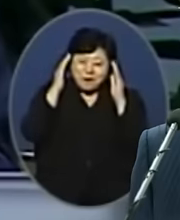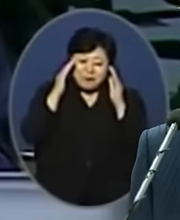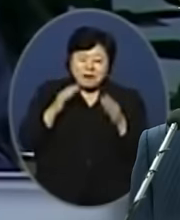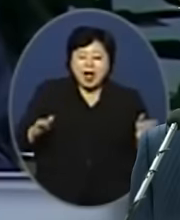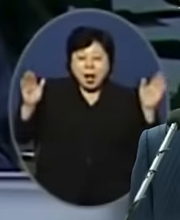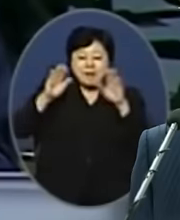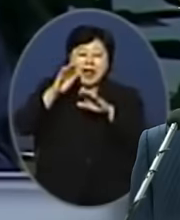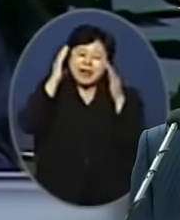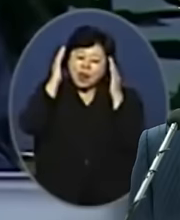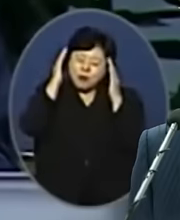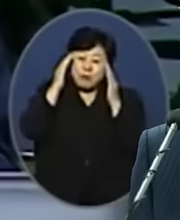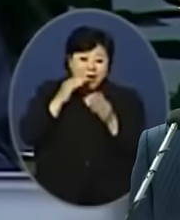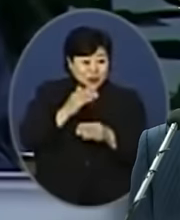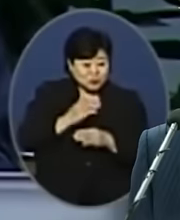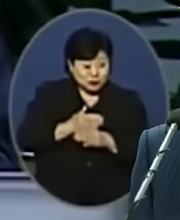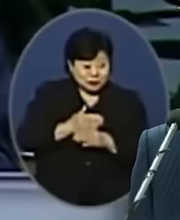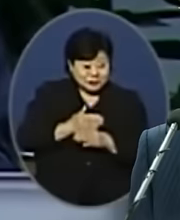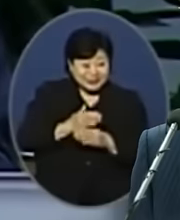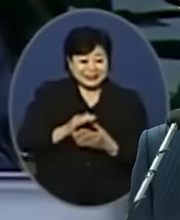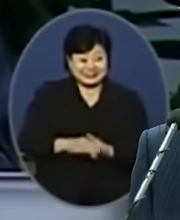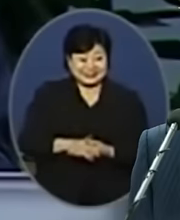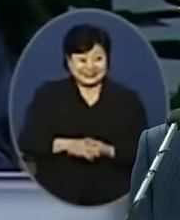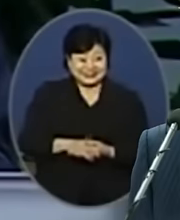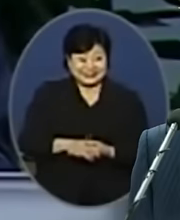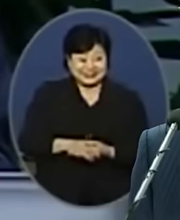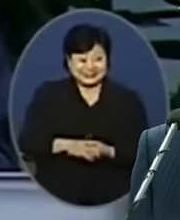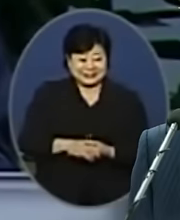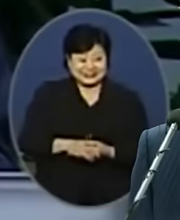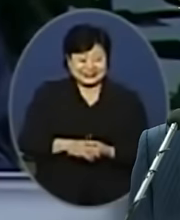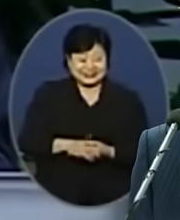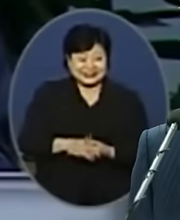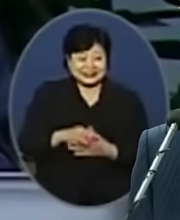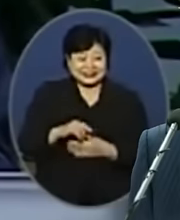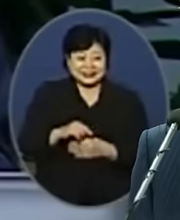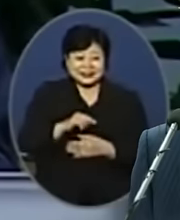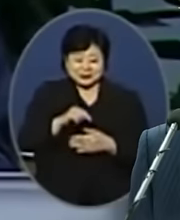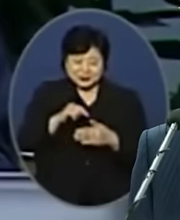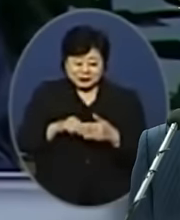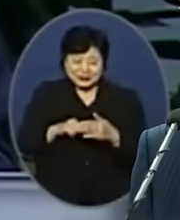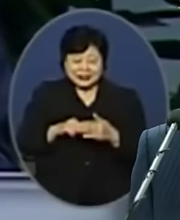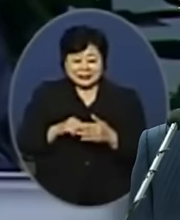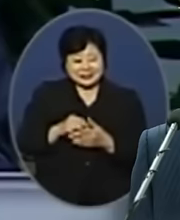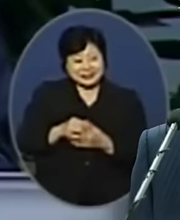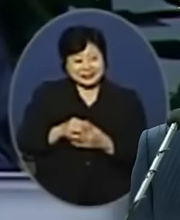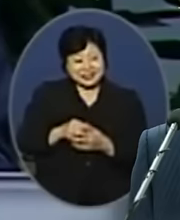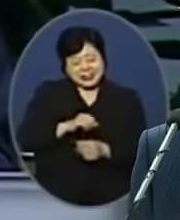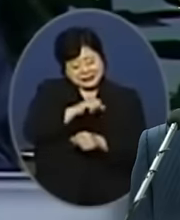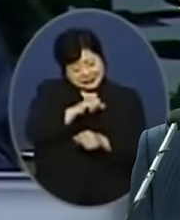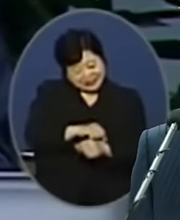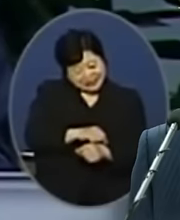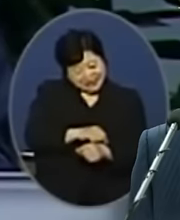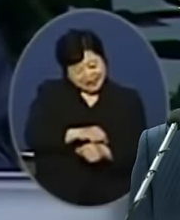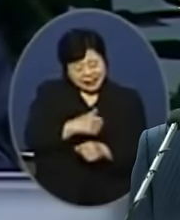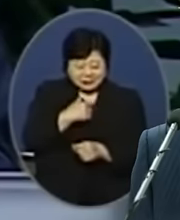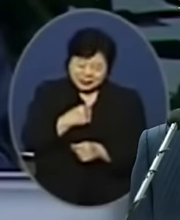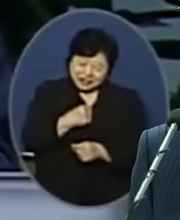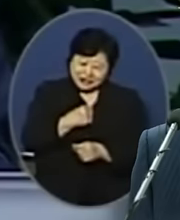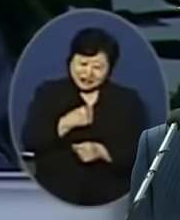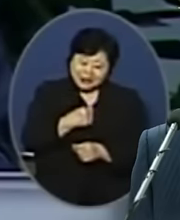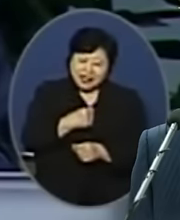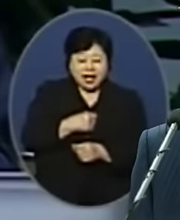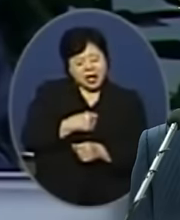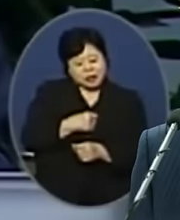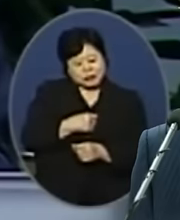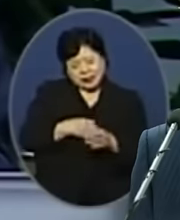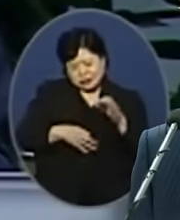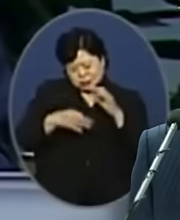야간 학교에 들어가서 공부를 합니다. 내 속에 두 가지 감정이 왔다 갔다 해요. 잘했구나 싶은 생각도 나고 괜한